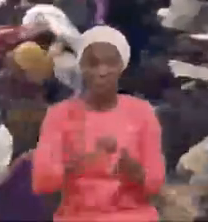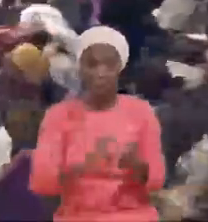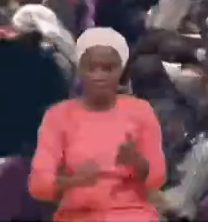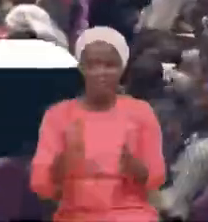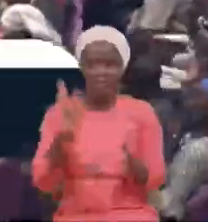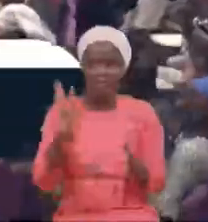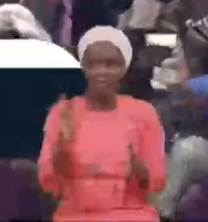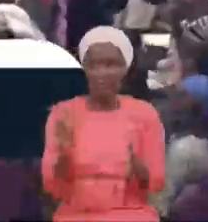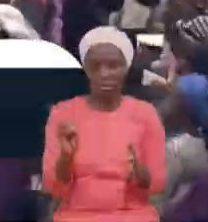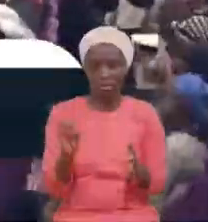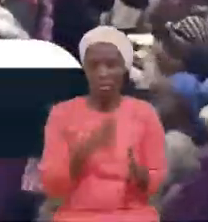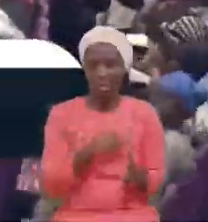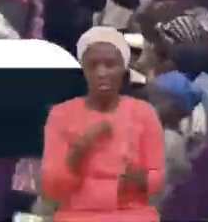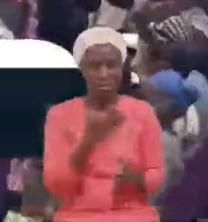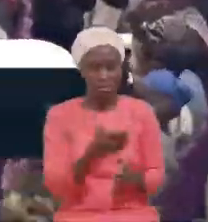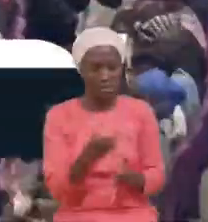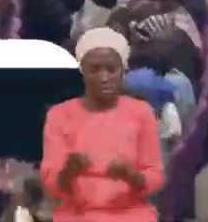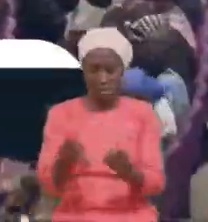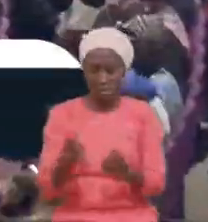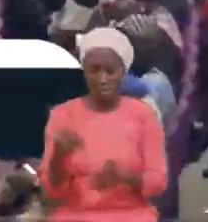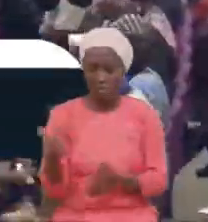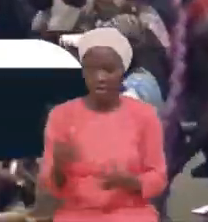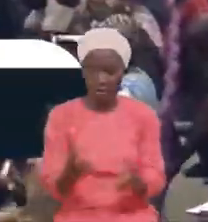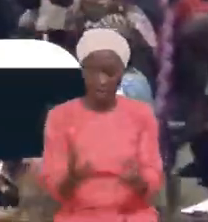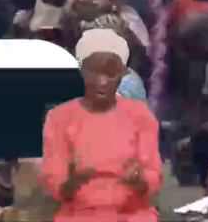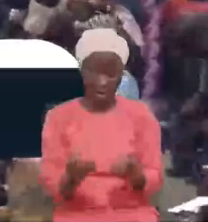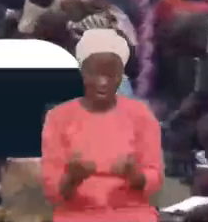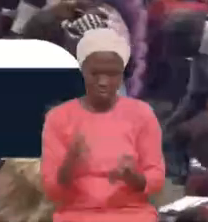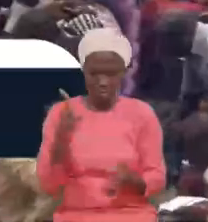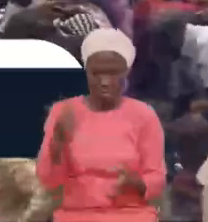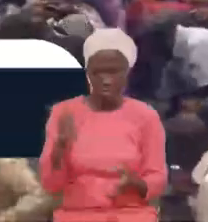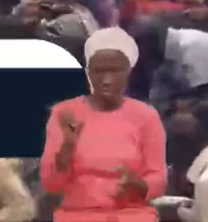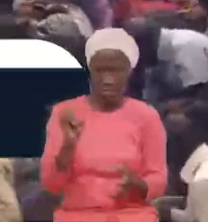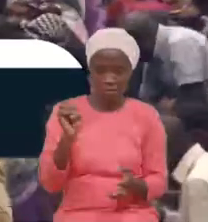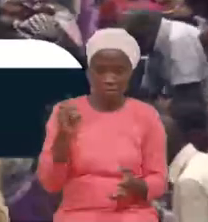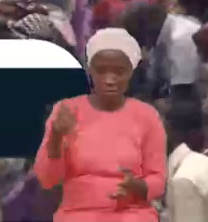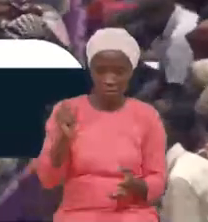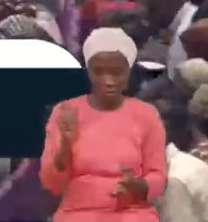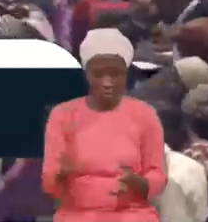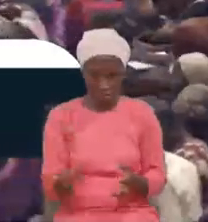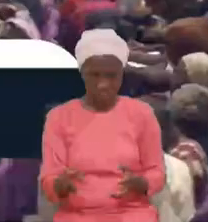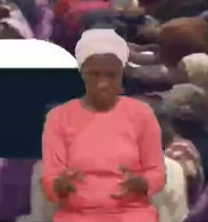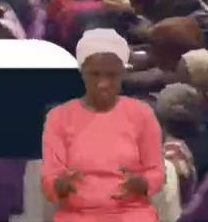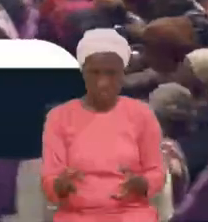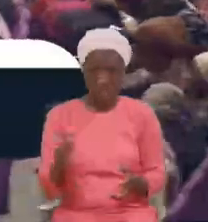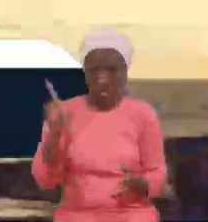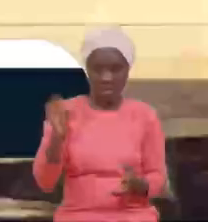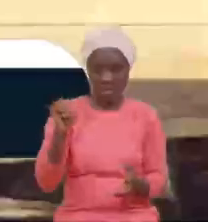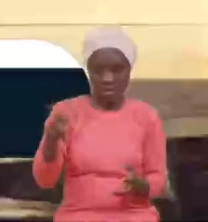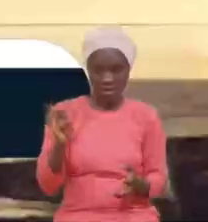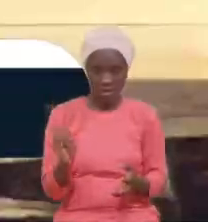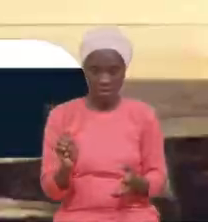Marc 1, verset 40. Un lépreux vint à lui, c'est-à-dire à Christ,